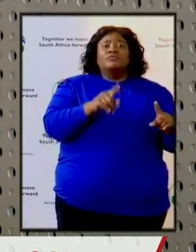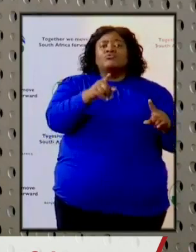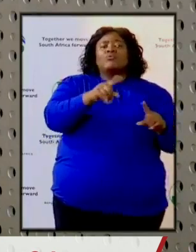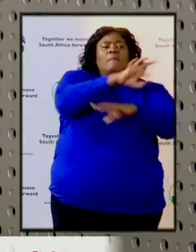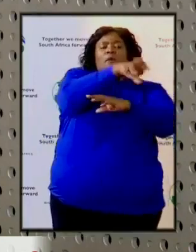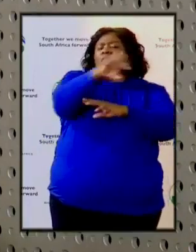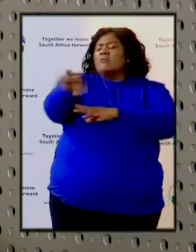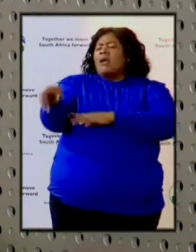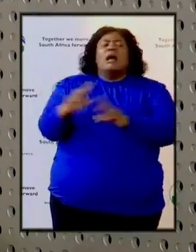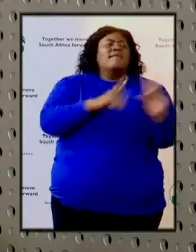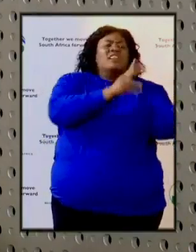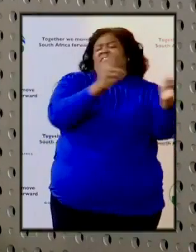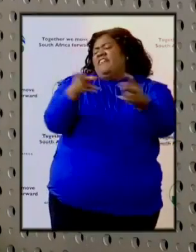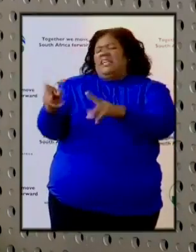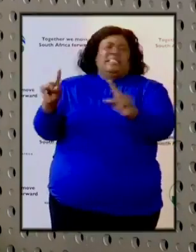kodwa